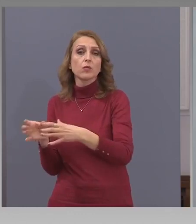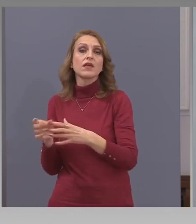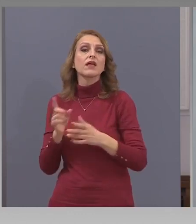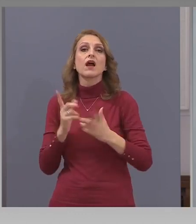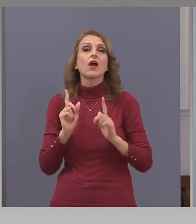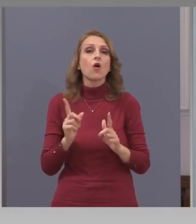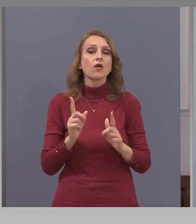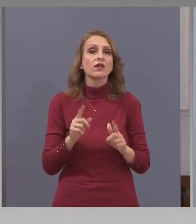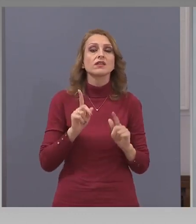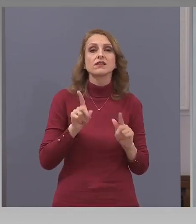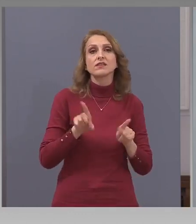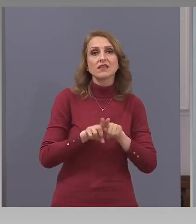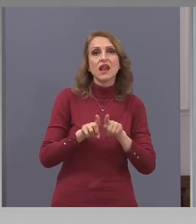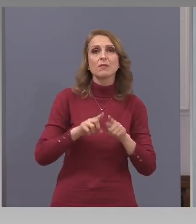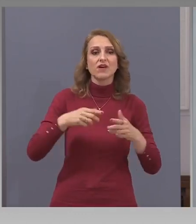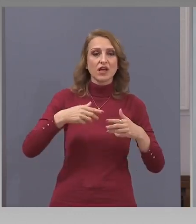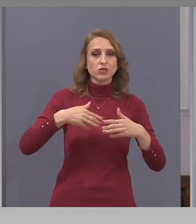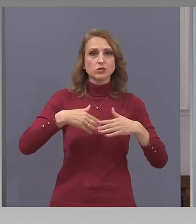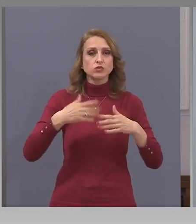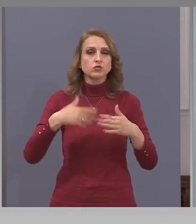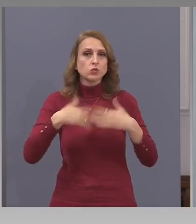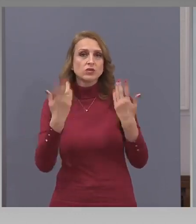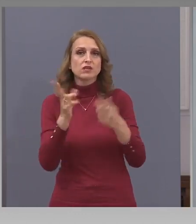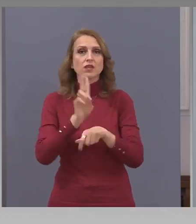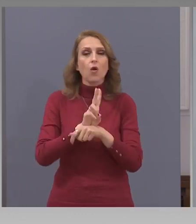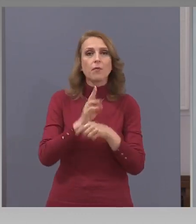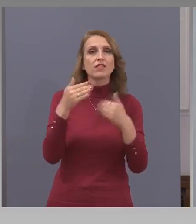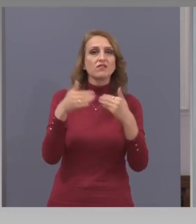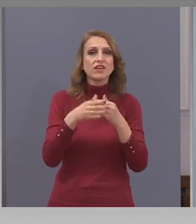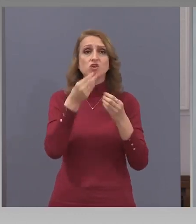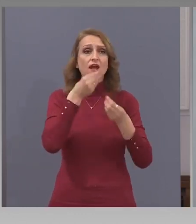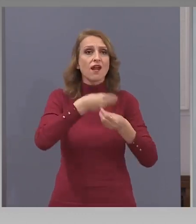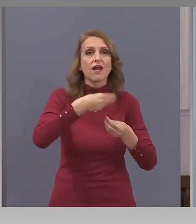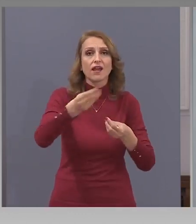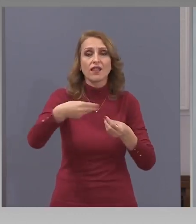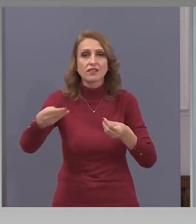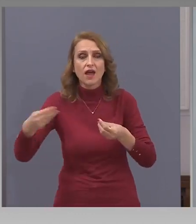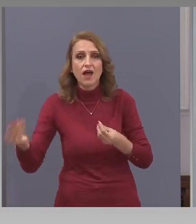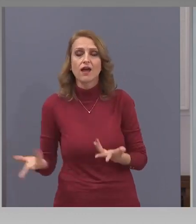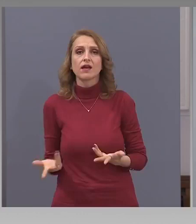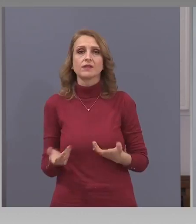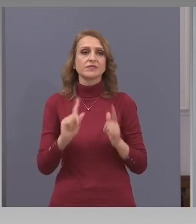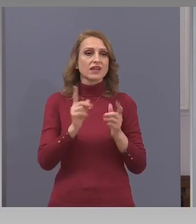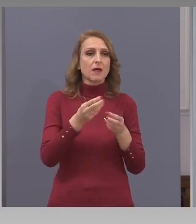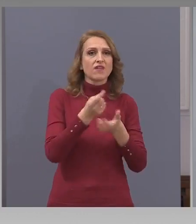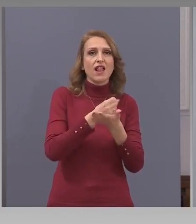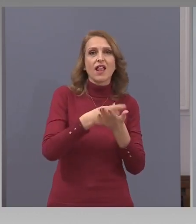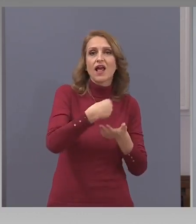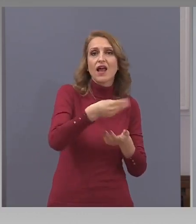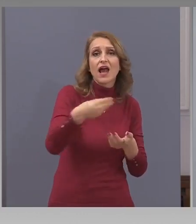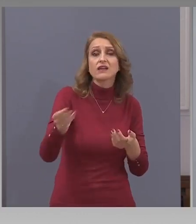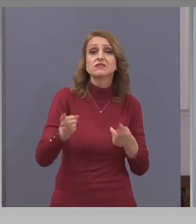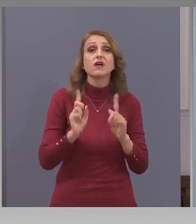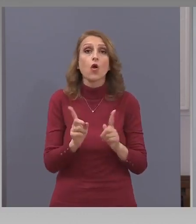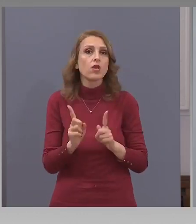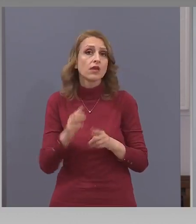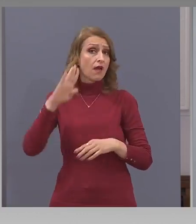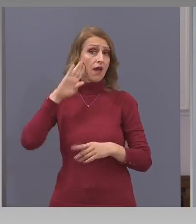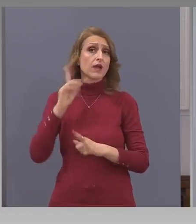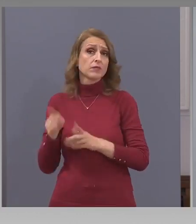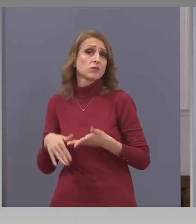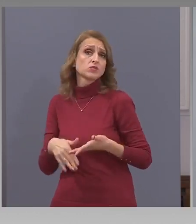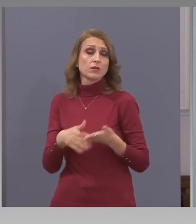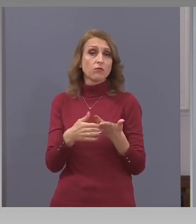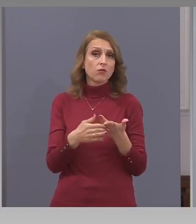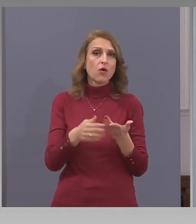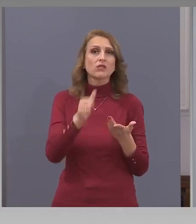има социални кухни. Сутрин, обед и вечер. Трябва да се разнася храна, трябва да се разнасят лекарства, трябва да се разнася вода.